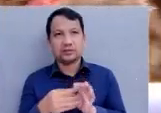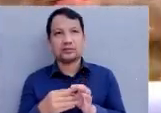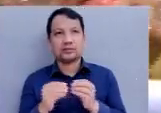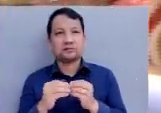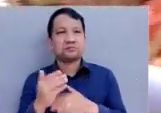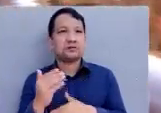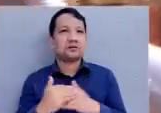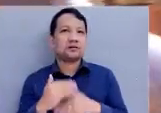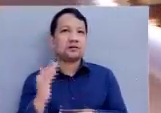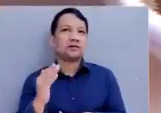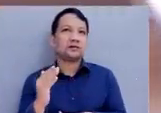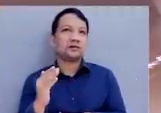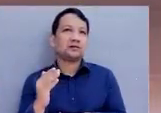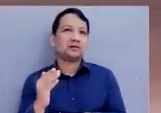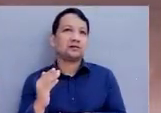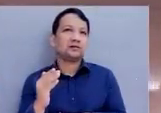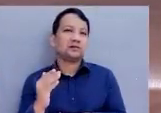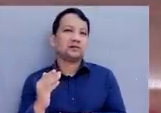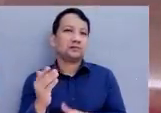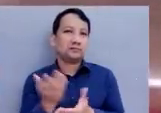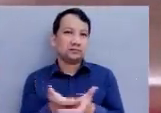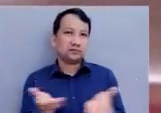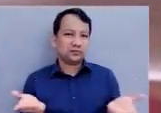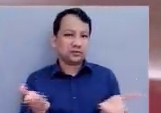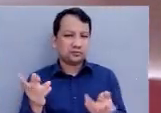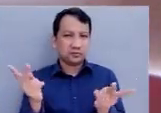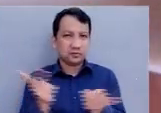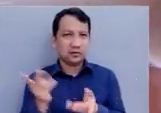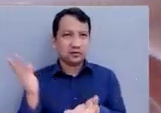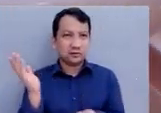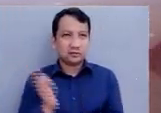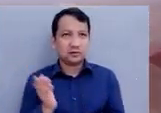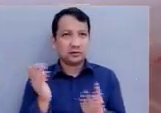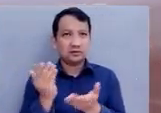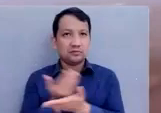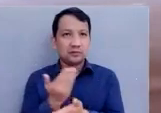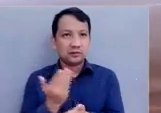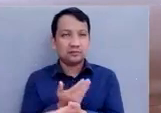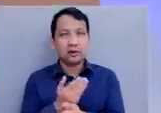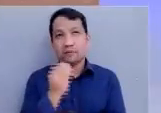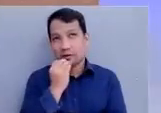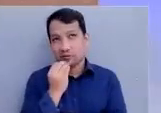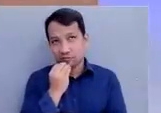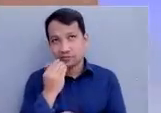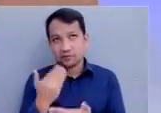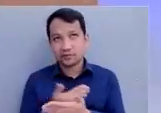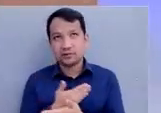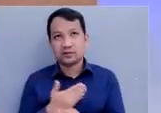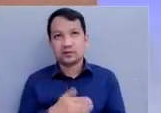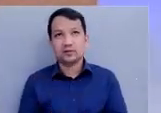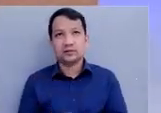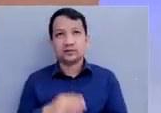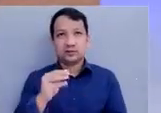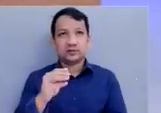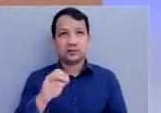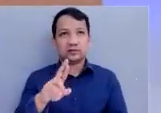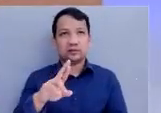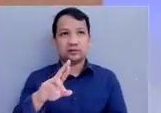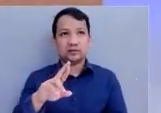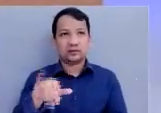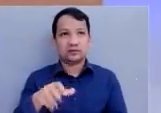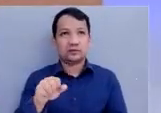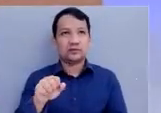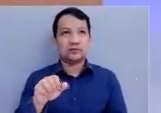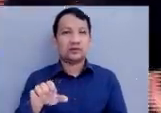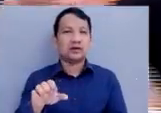kumbaga for for presentation kumbaga at at naglalabas po kami ng mga bagong putahe pa bale si Mary J po Kasi mas kilala po